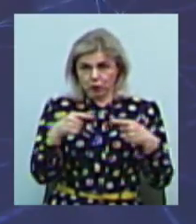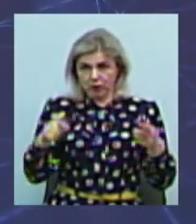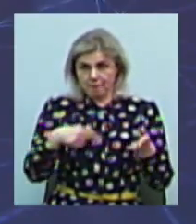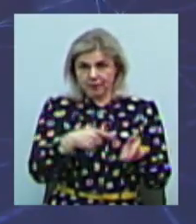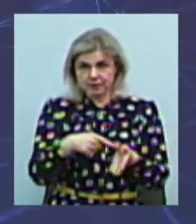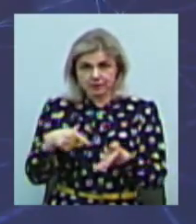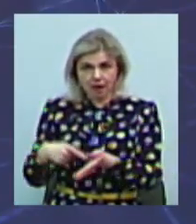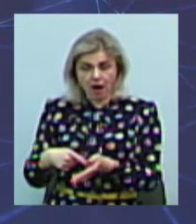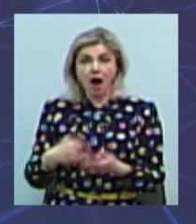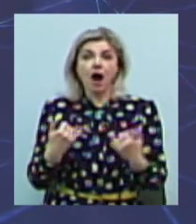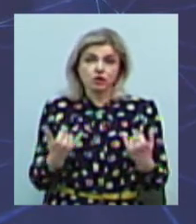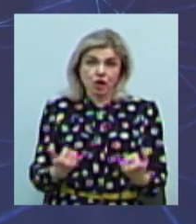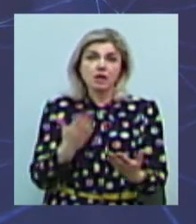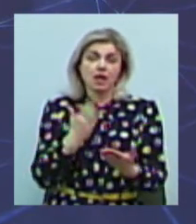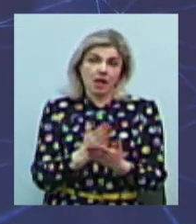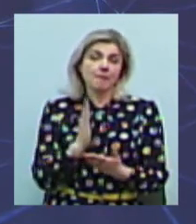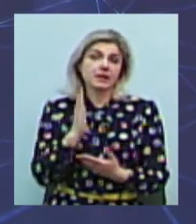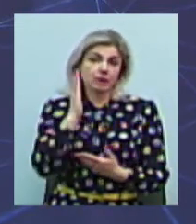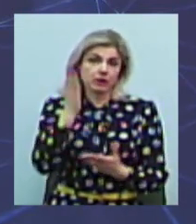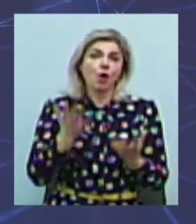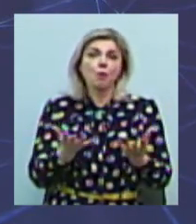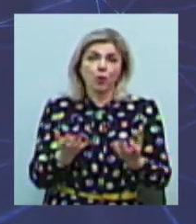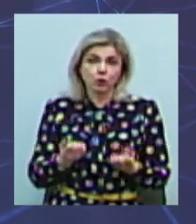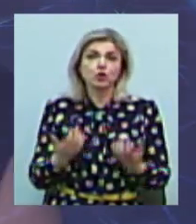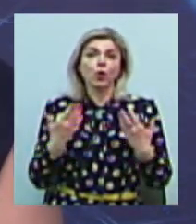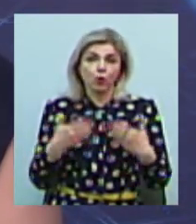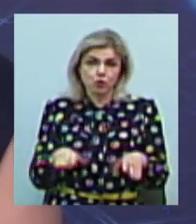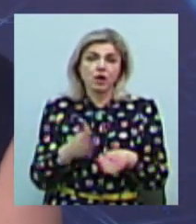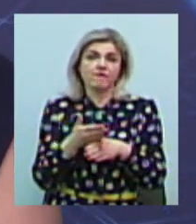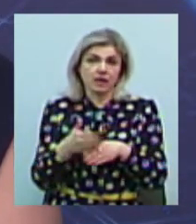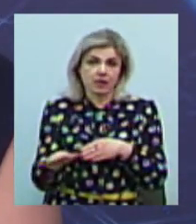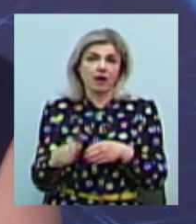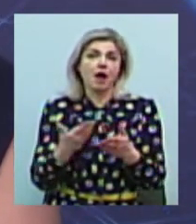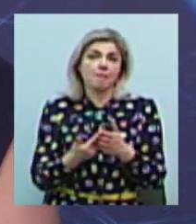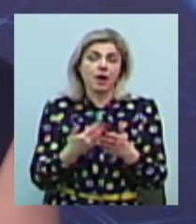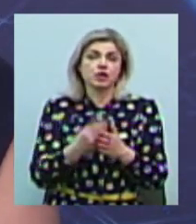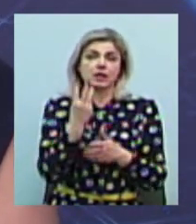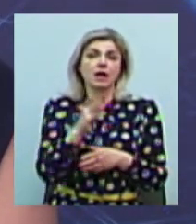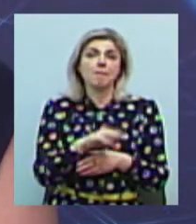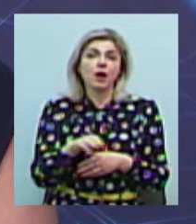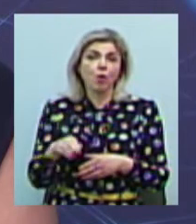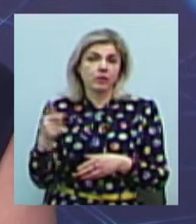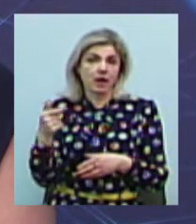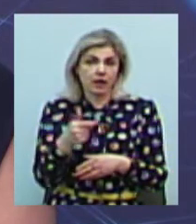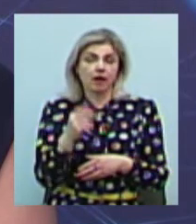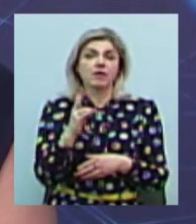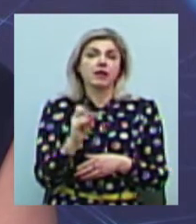зараз вже є перспектива отримання, вже виділено майже 3 мільйони гривень на